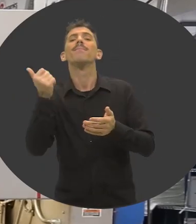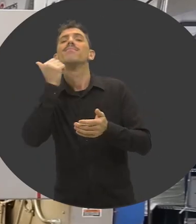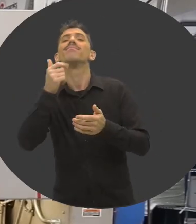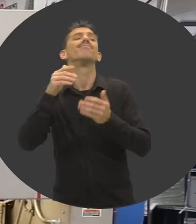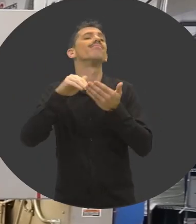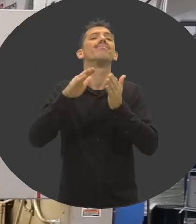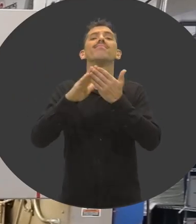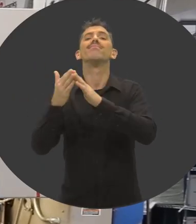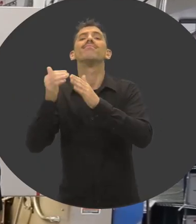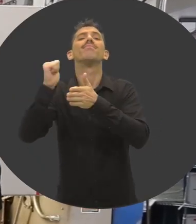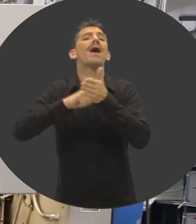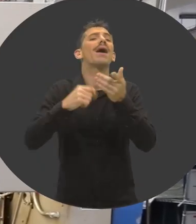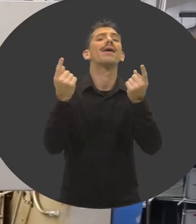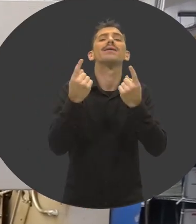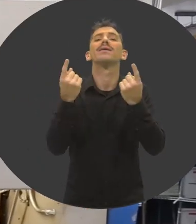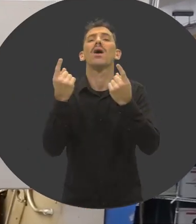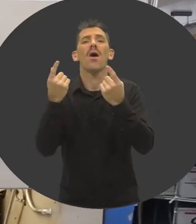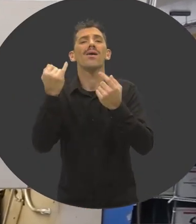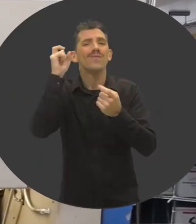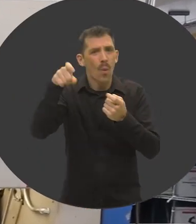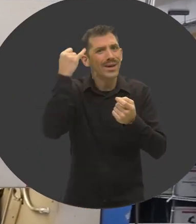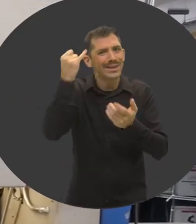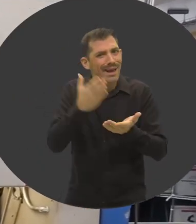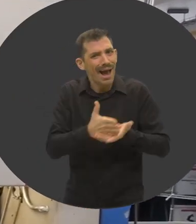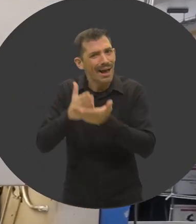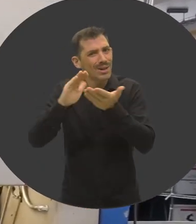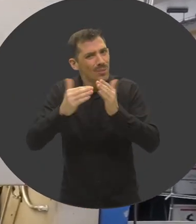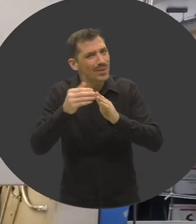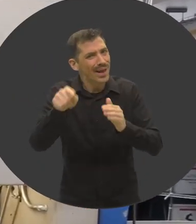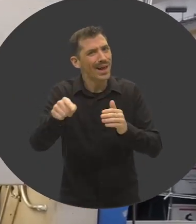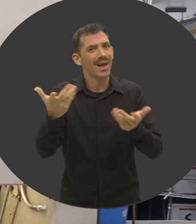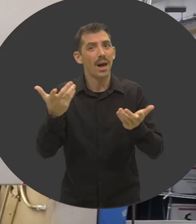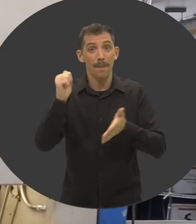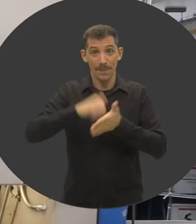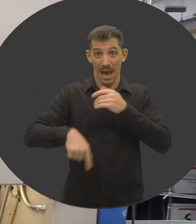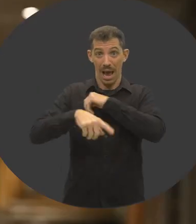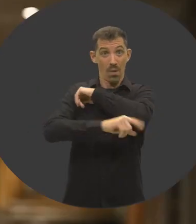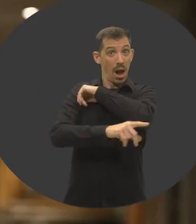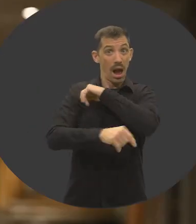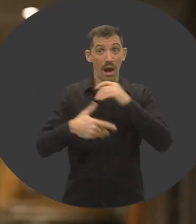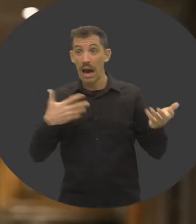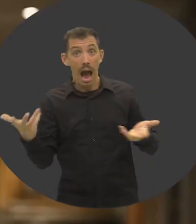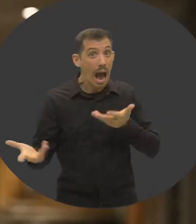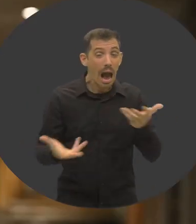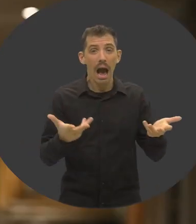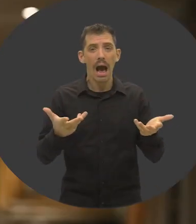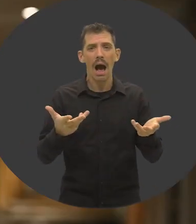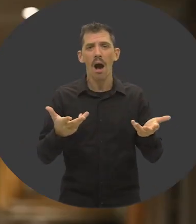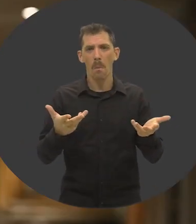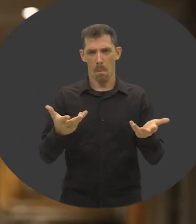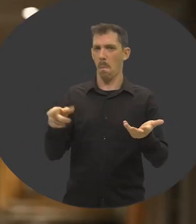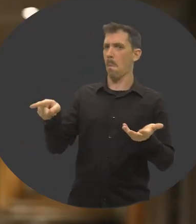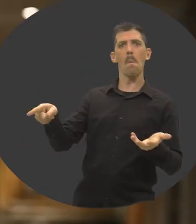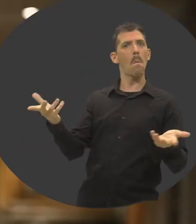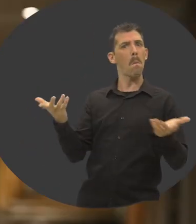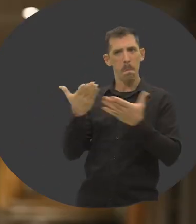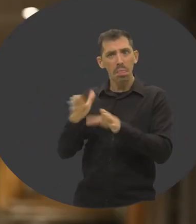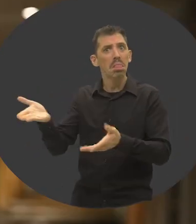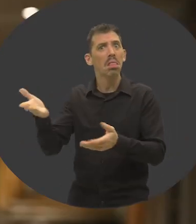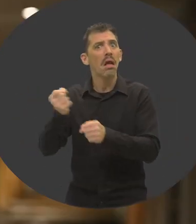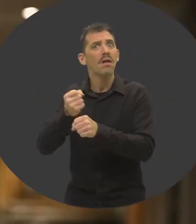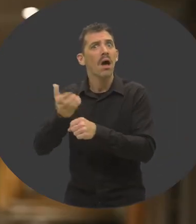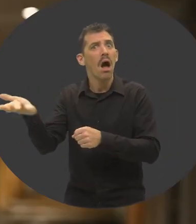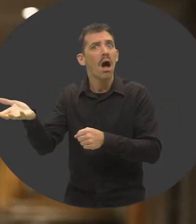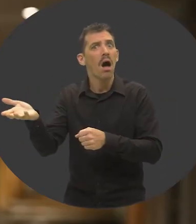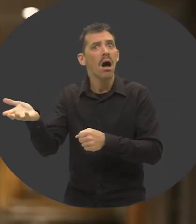facile. Simplement, il y avait un manque dans la communauté pour aider cette communauté et nous, on avait un manque